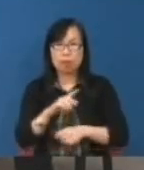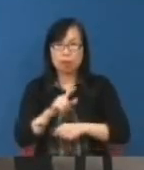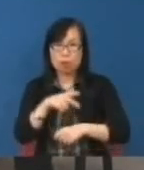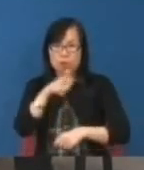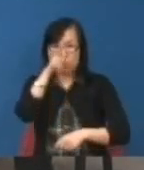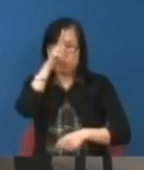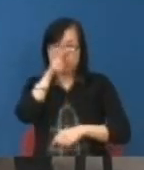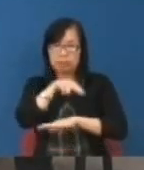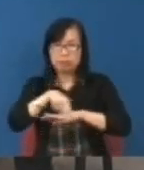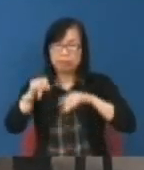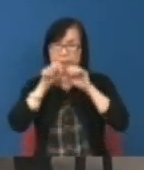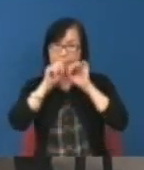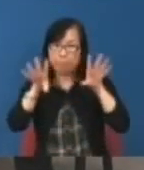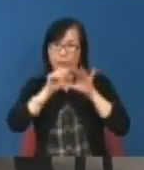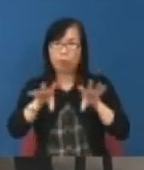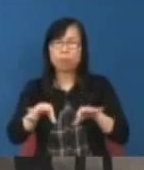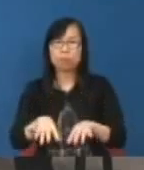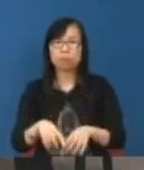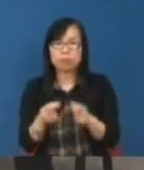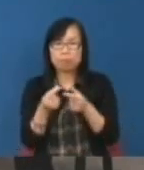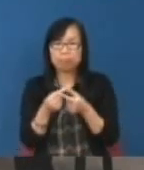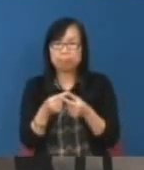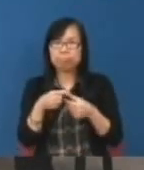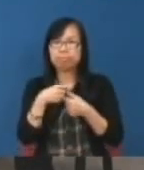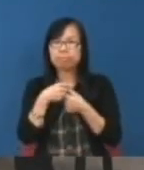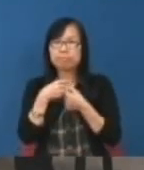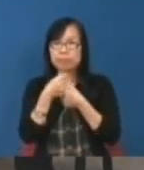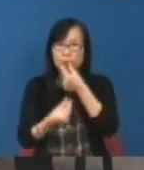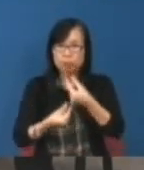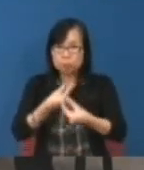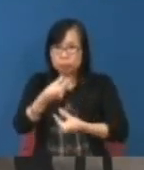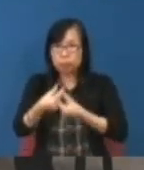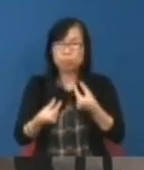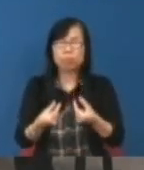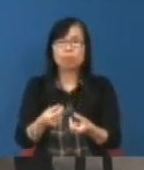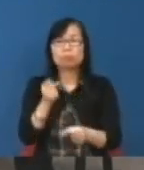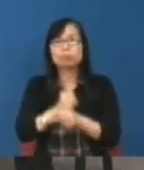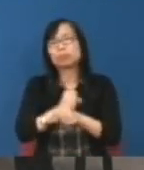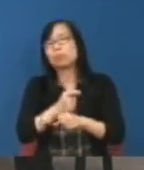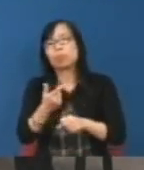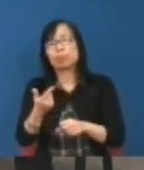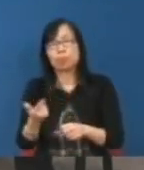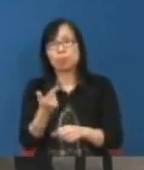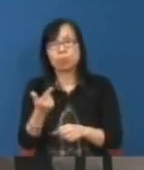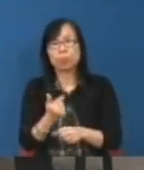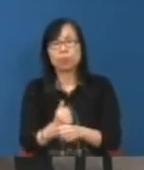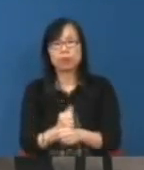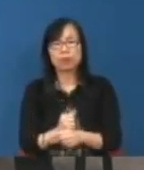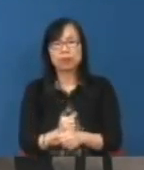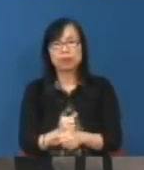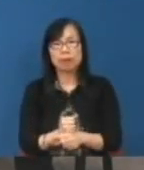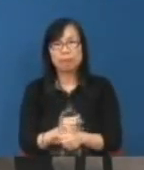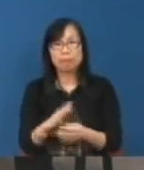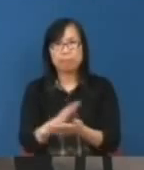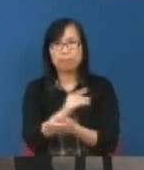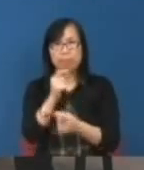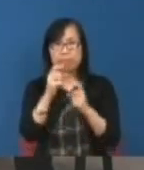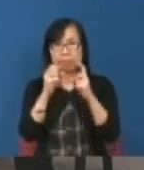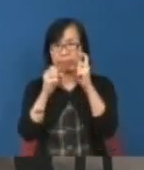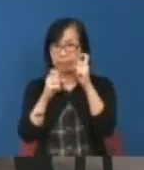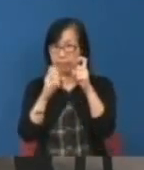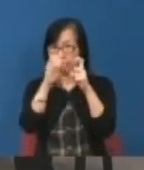告嘅，咁佢喺度即係詳細咁羅列，即係佢有咩做咗，有咩佢話90%都做